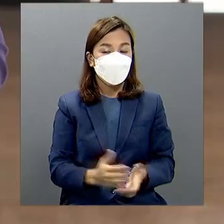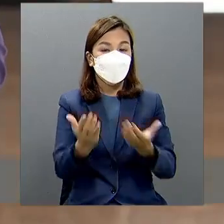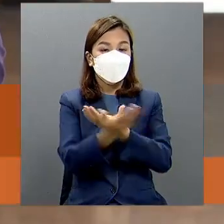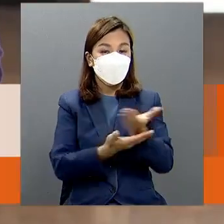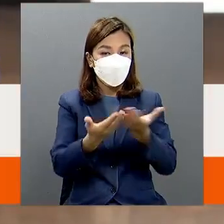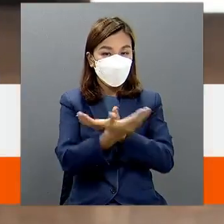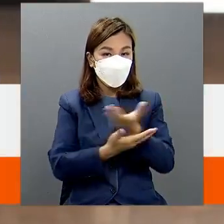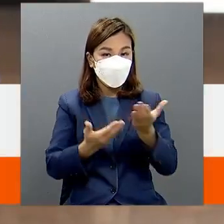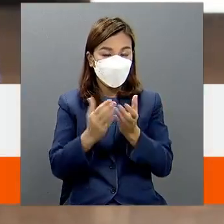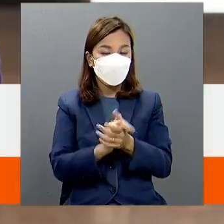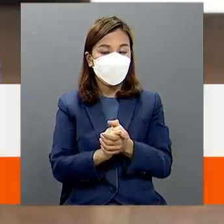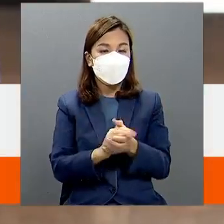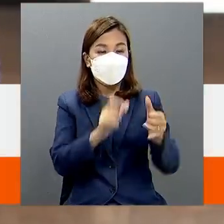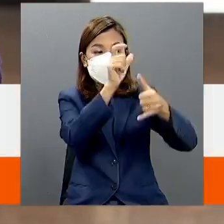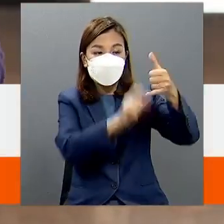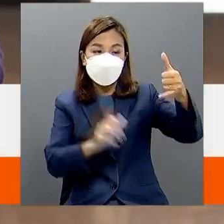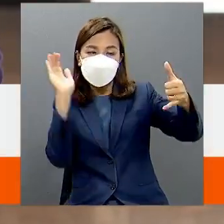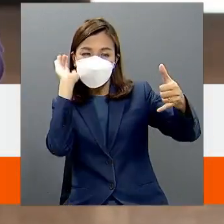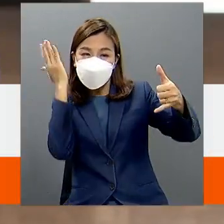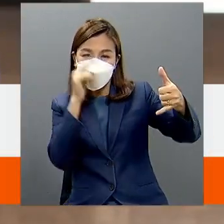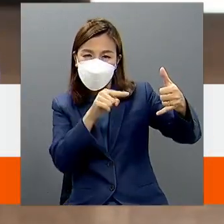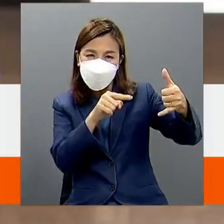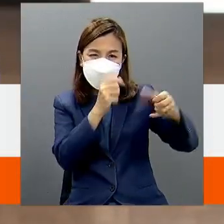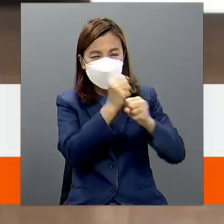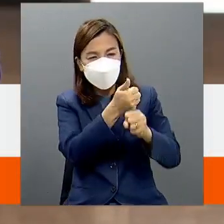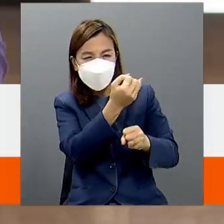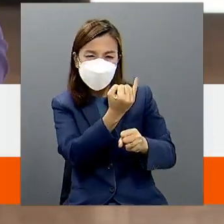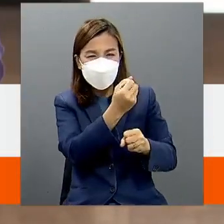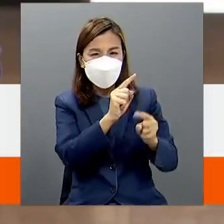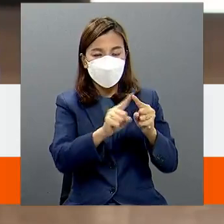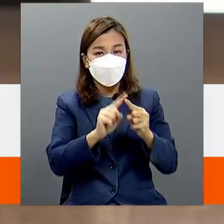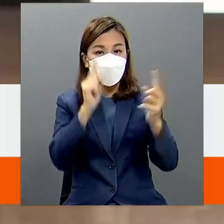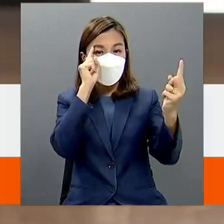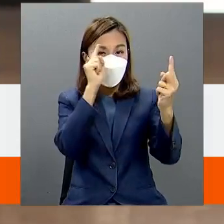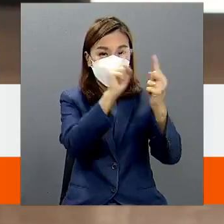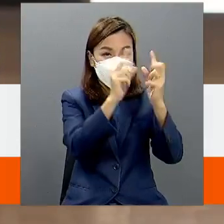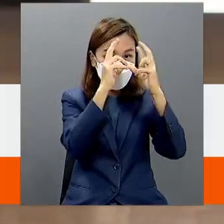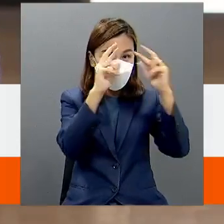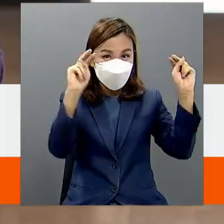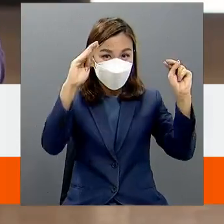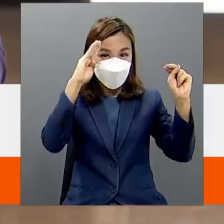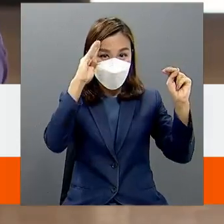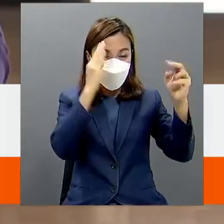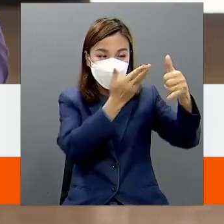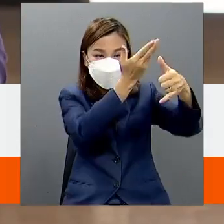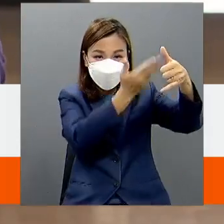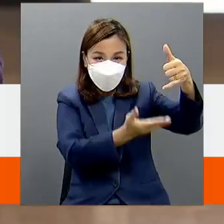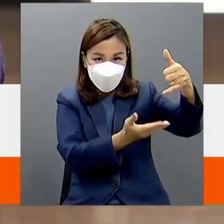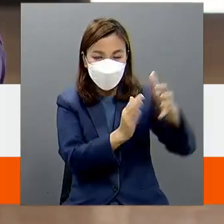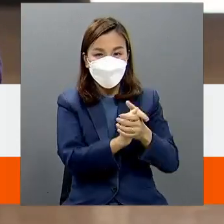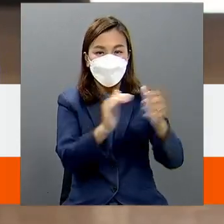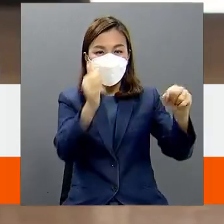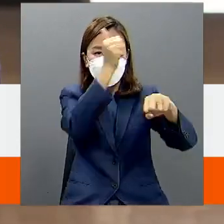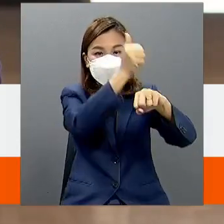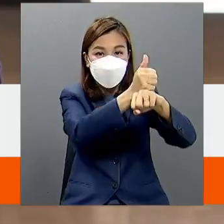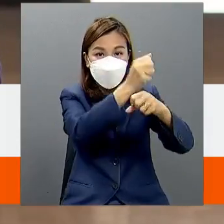ของพรรคฝ่ายค้านในครั้งนี้นะคะแม้ว่าเป้าหมายหลักคือพลเอกประยุทธ์จันทร์โอชานายกรัฐมนตรีในฐานะแกนนำรัฐบาลแต่ว่